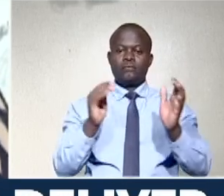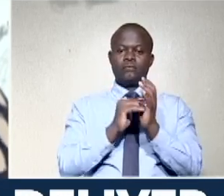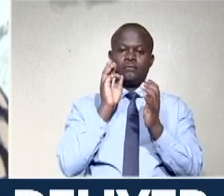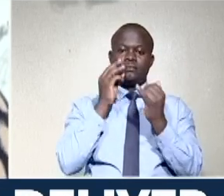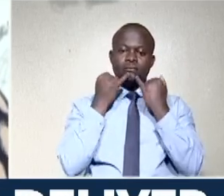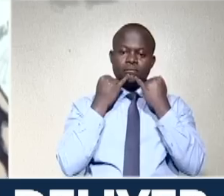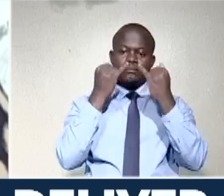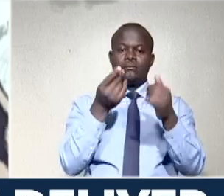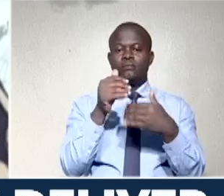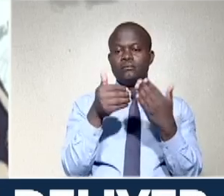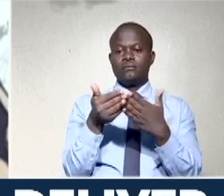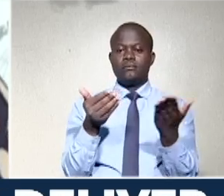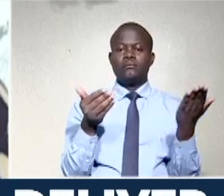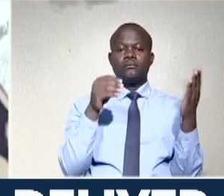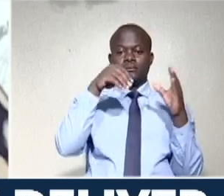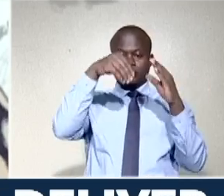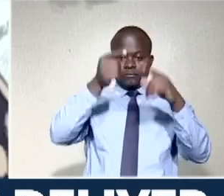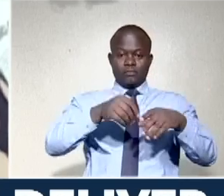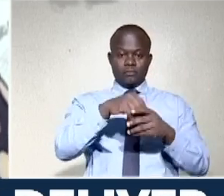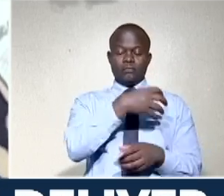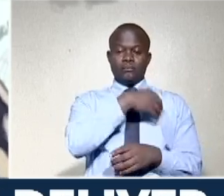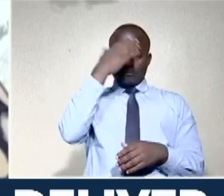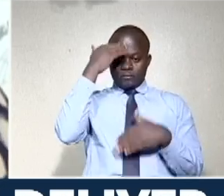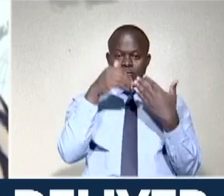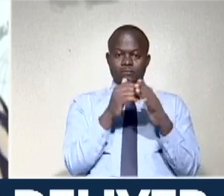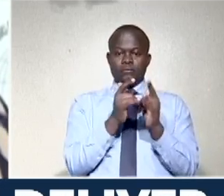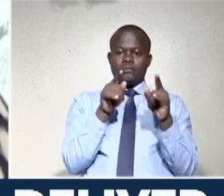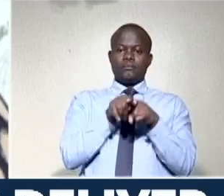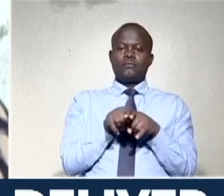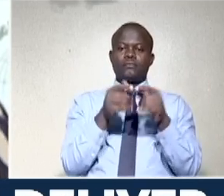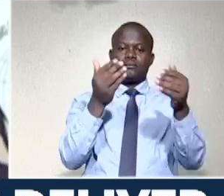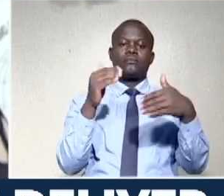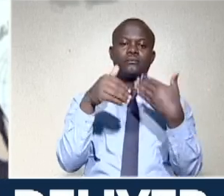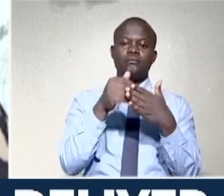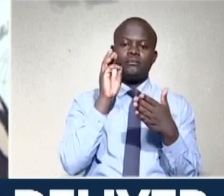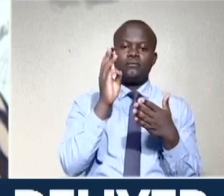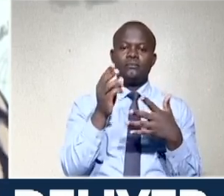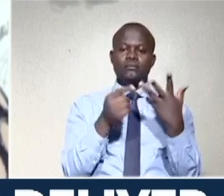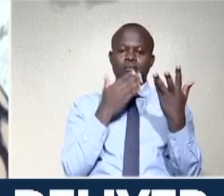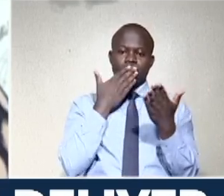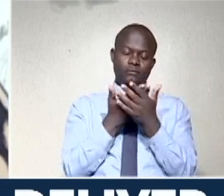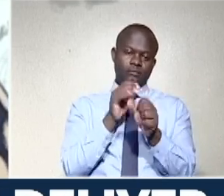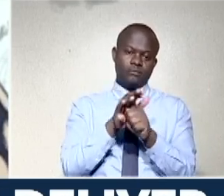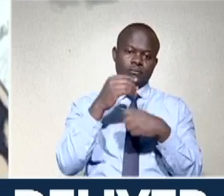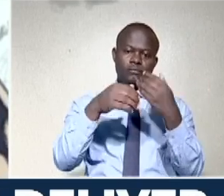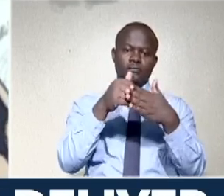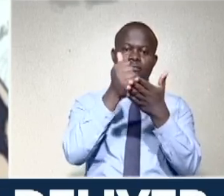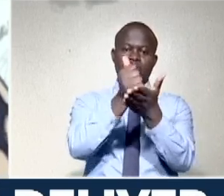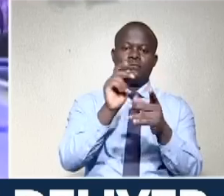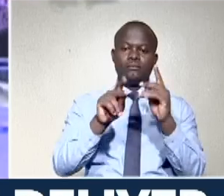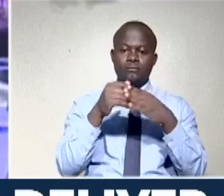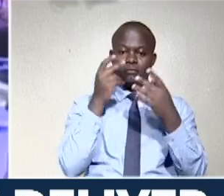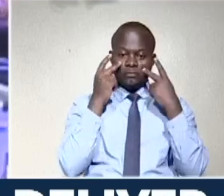tuzababwira amafaranga aje mu bukungu kubera inama nk'ingi. Ibyo nabyo ni byiza cyane no gukomeza gufasha abantu kugira ngo babone